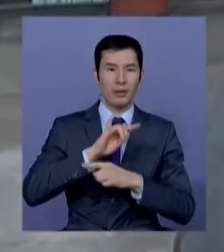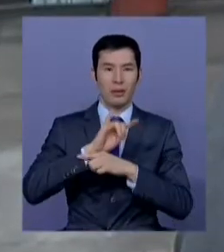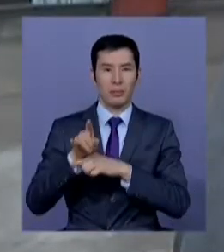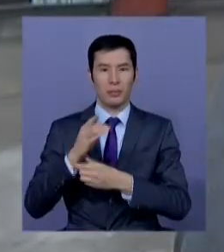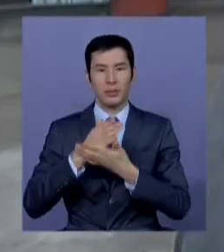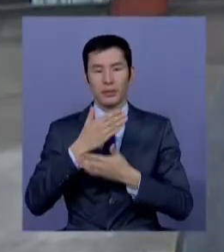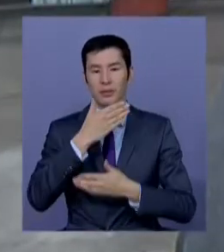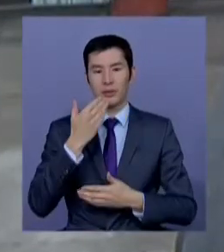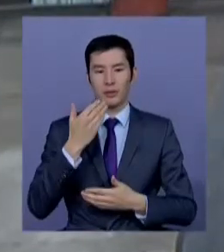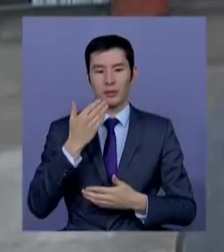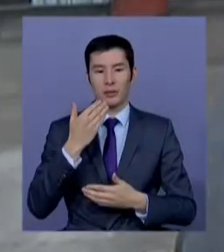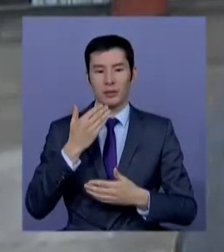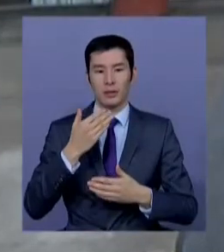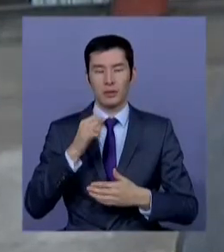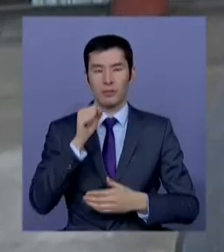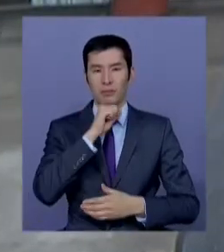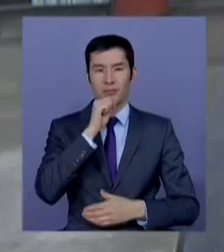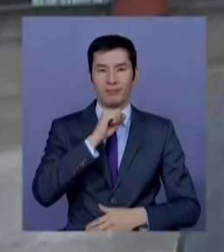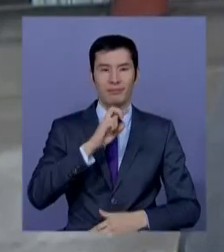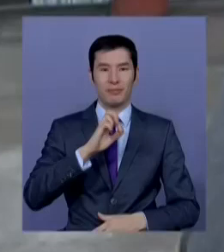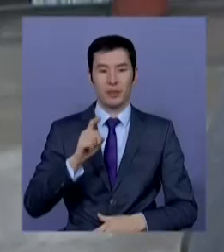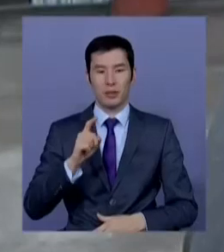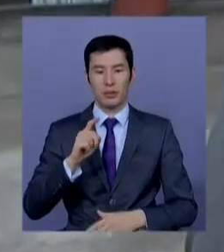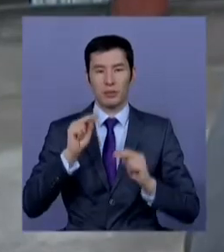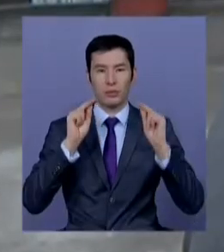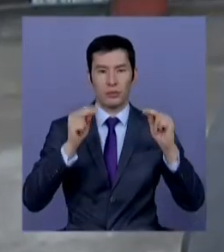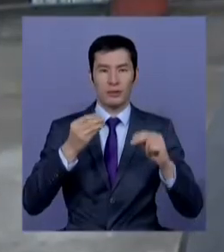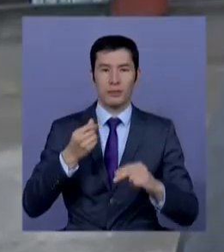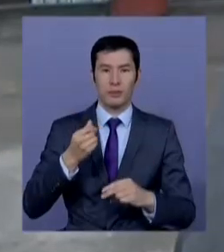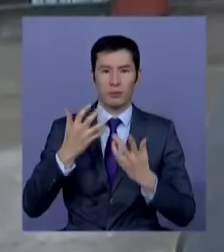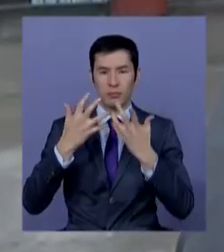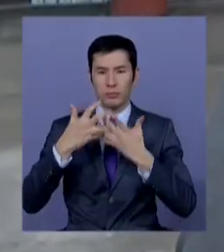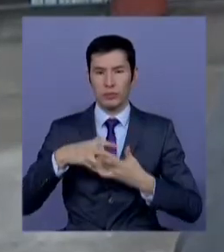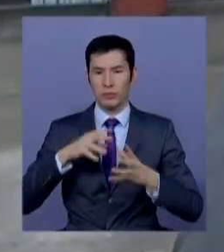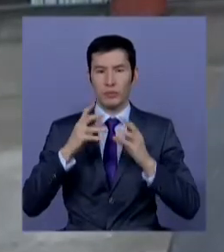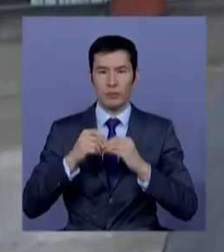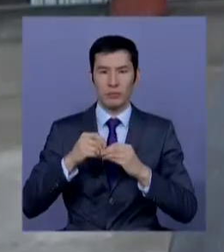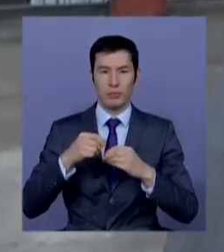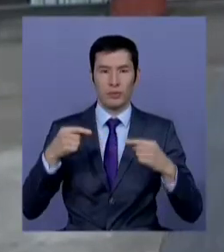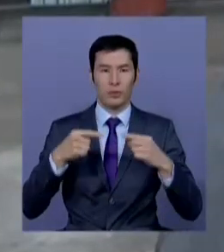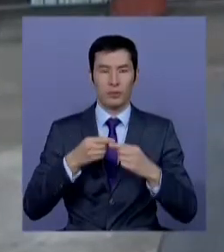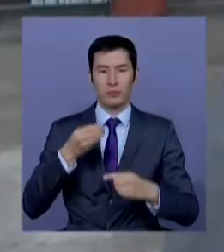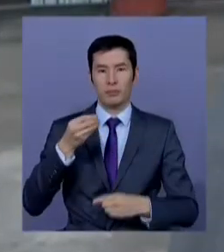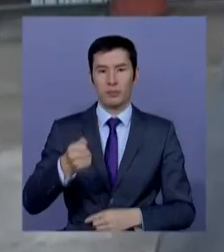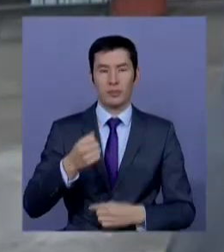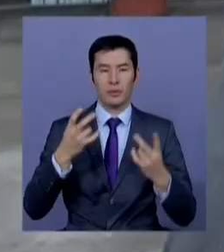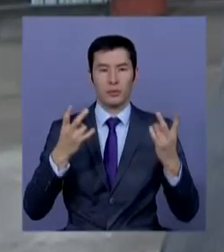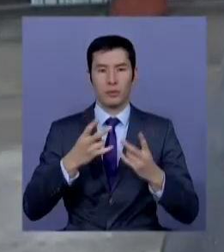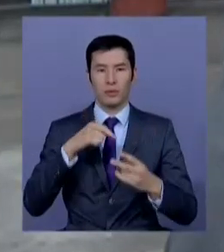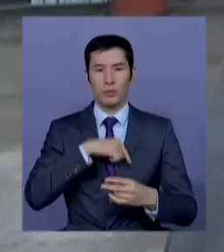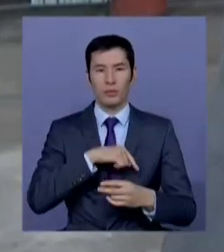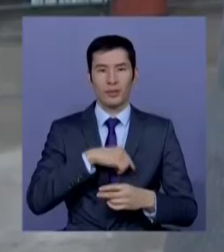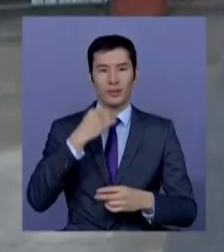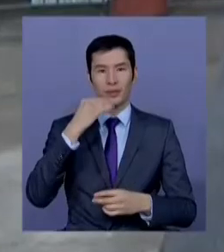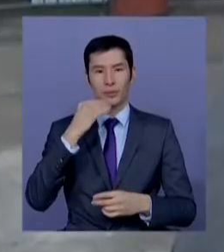затты шынмен ұрламай, ақшасын төлеп өтуінің парасаттылықтың өзінің деген сондай қасиеттерін